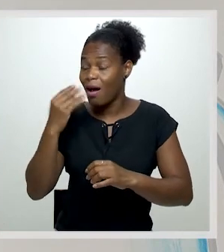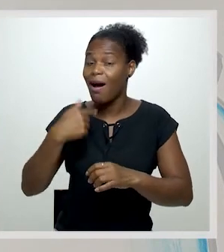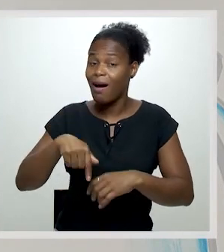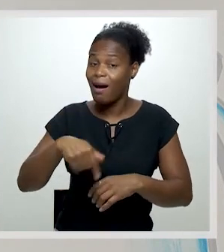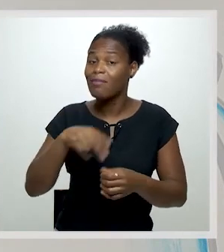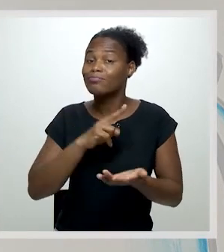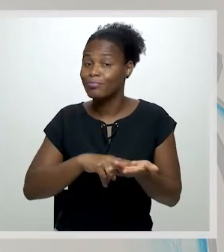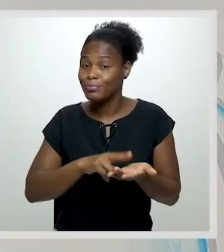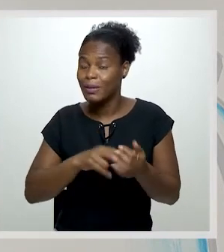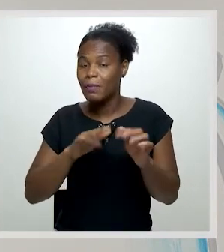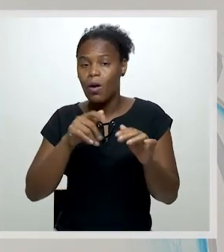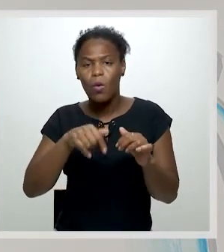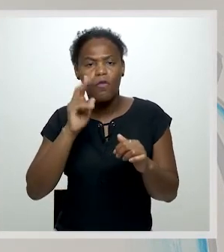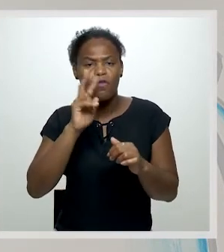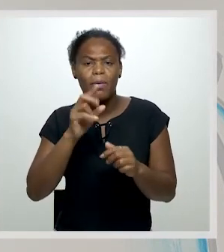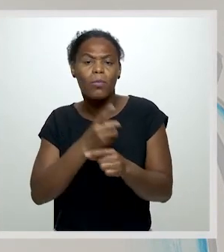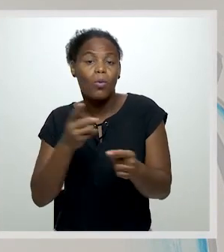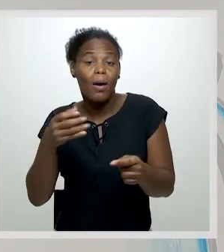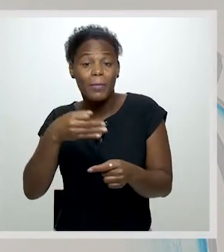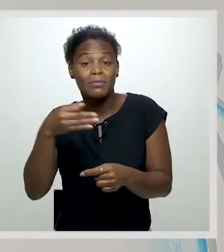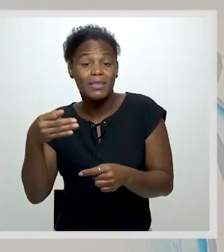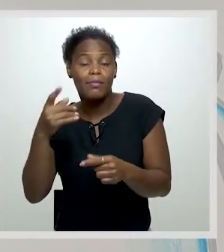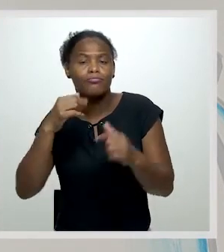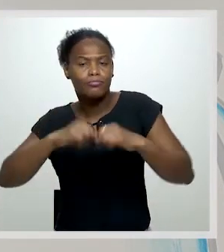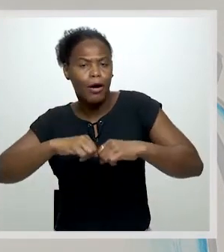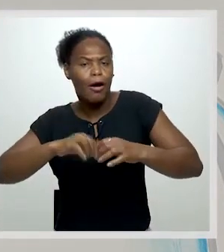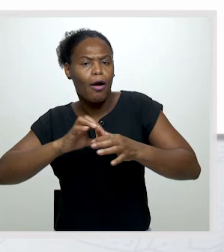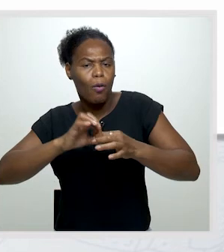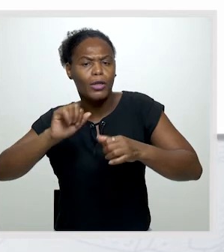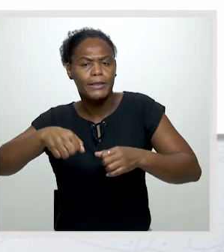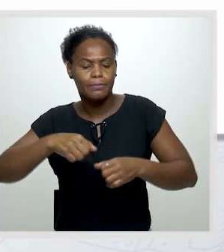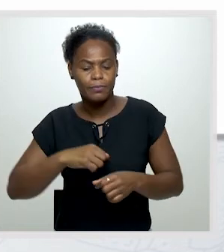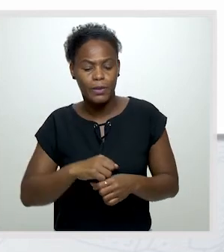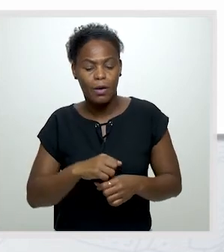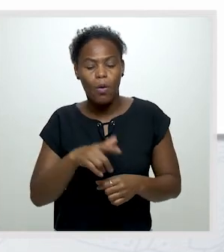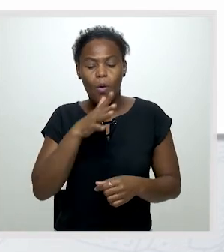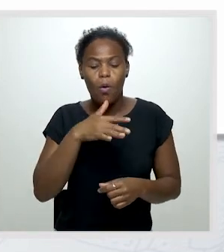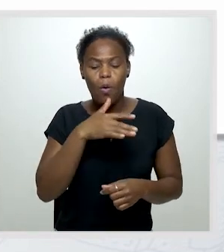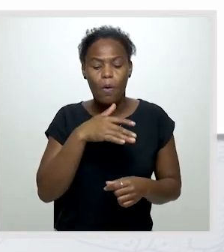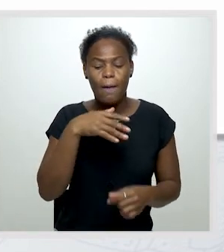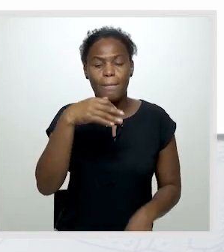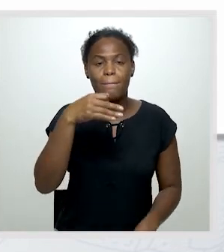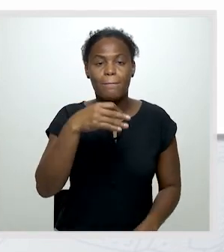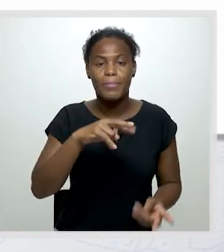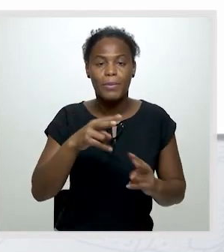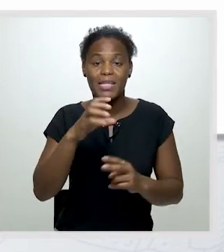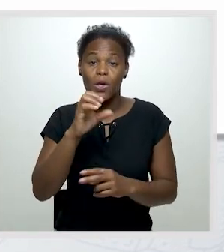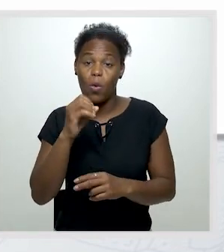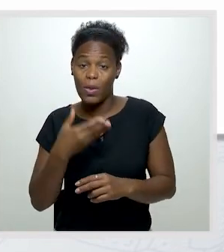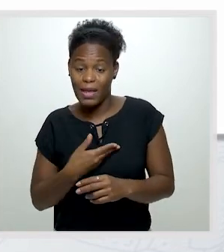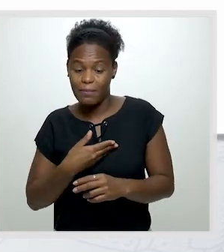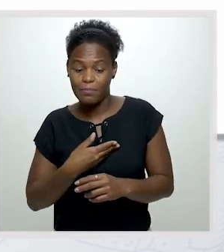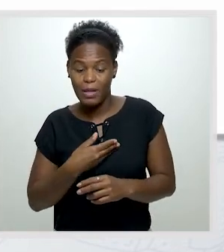aujourd'hui, on va voir pourquoi le participe passé s'accorde. Où est placé le COD L'?